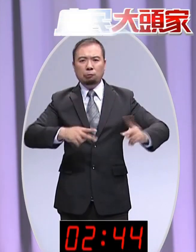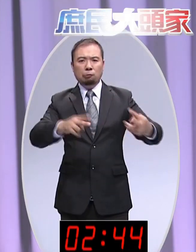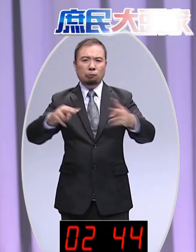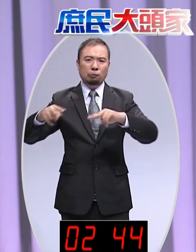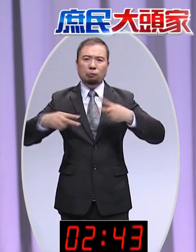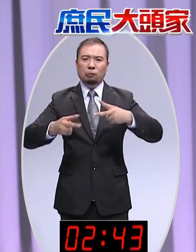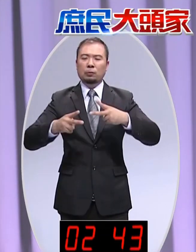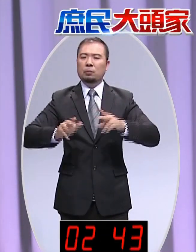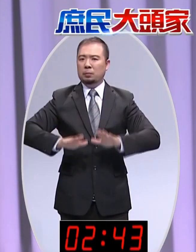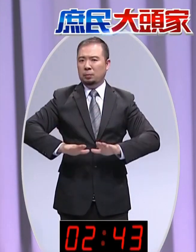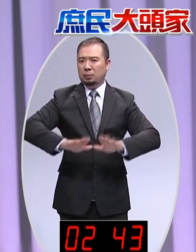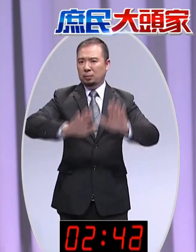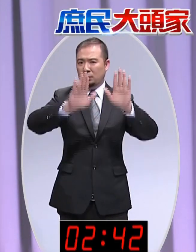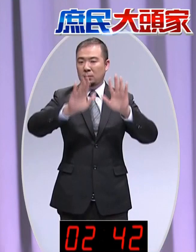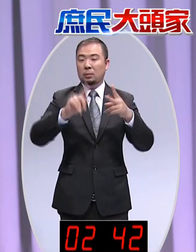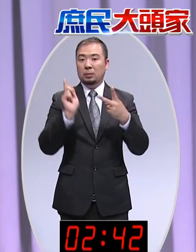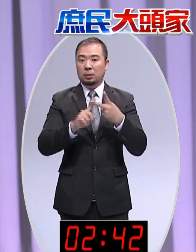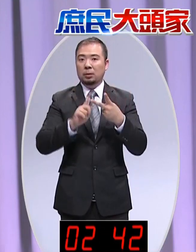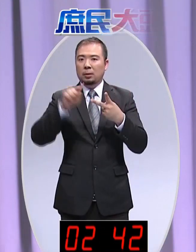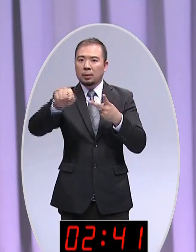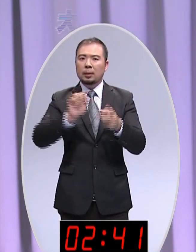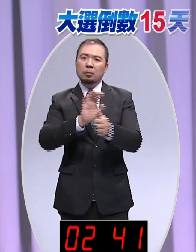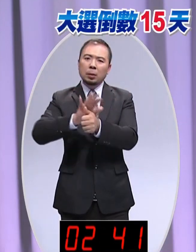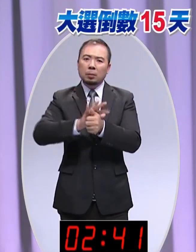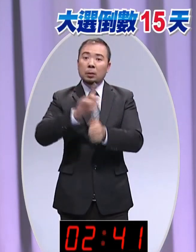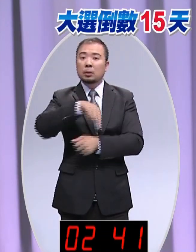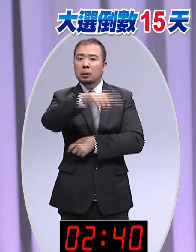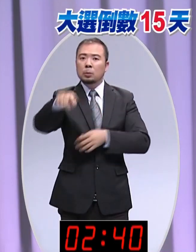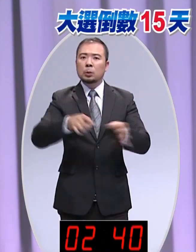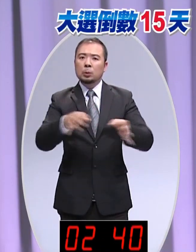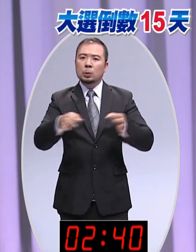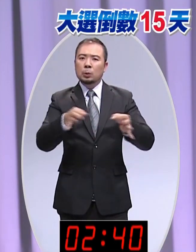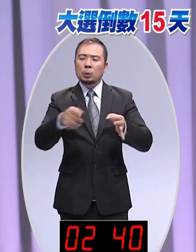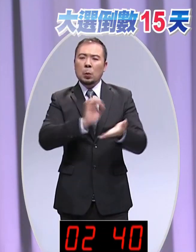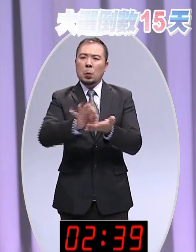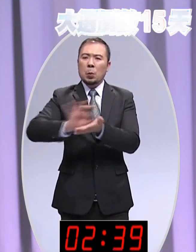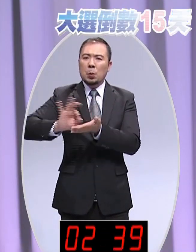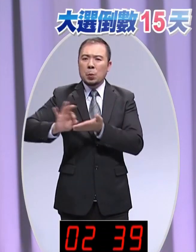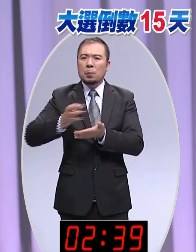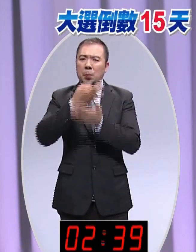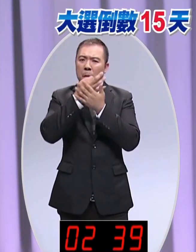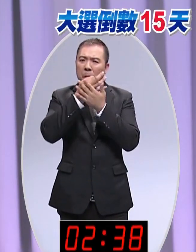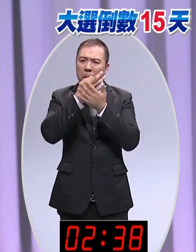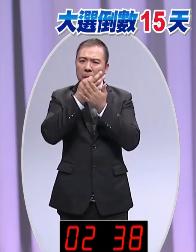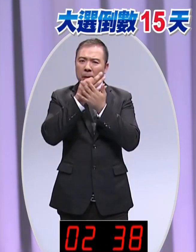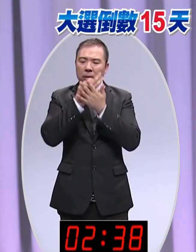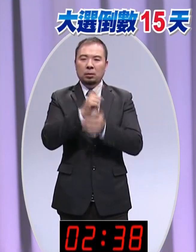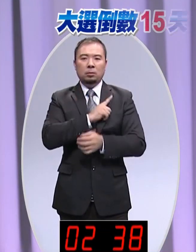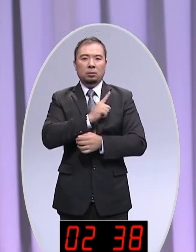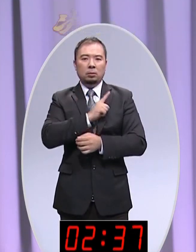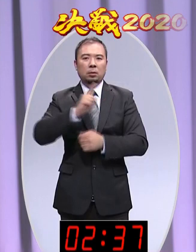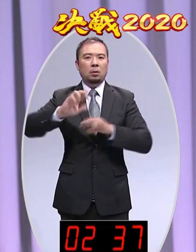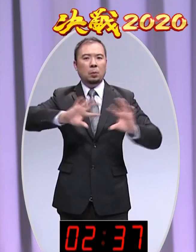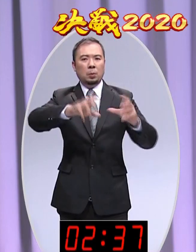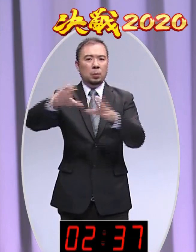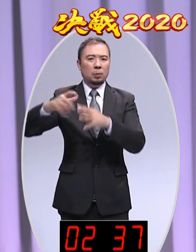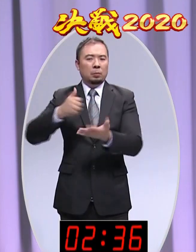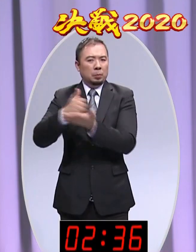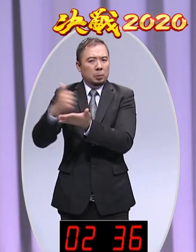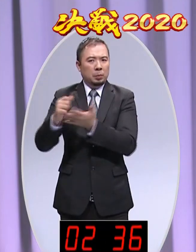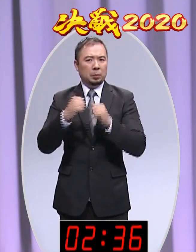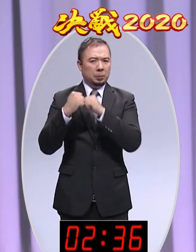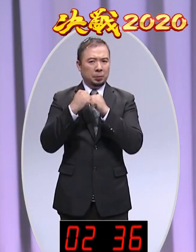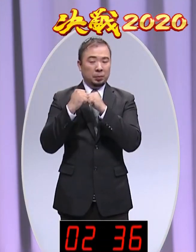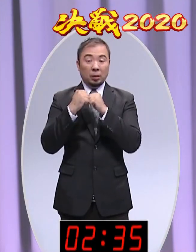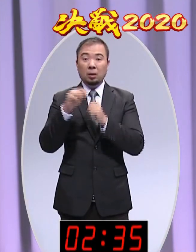降低业者的生产成本，使产业更具世界的竞争力。这不是图利财团，而